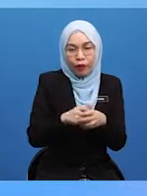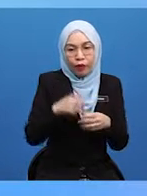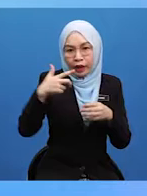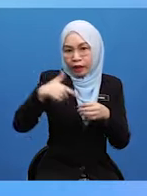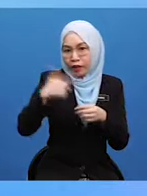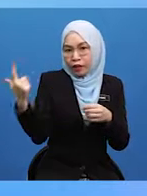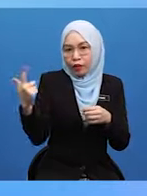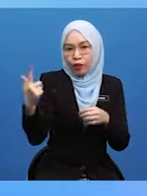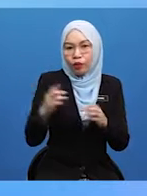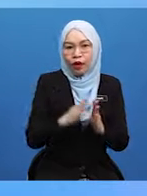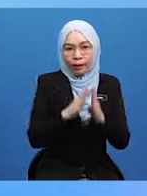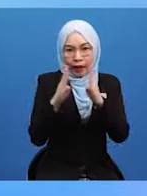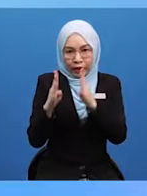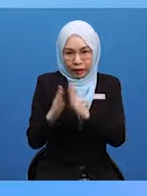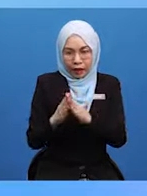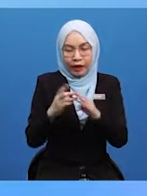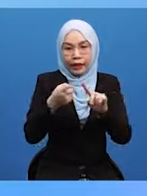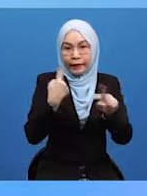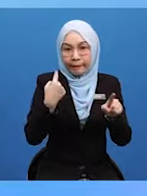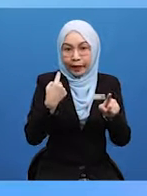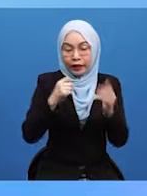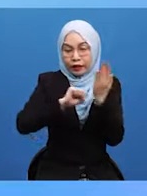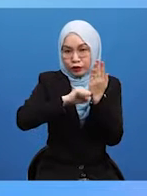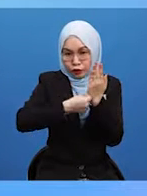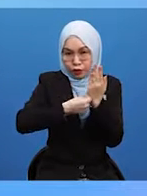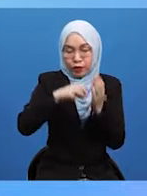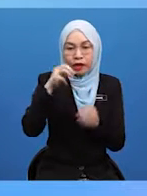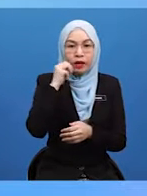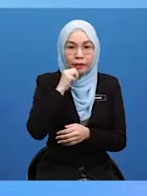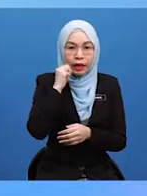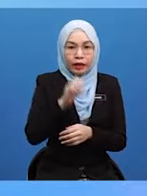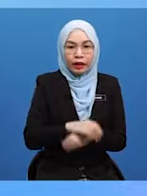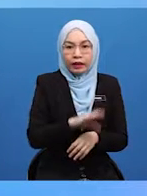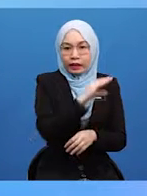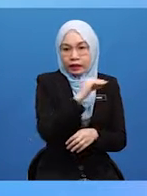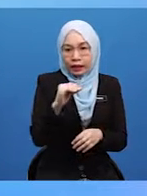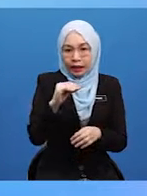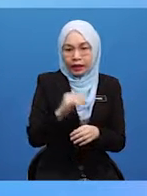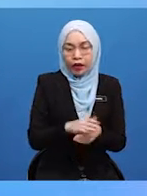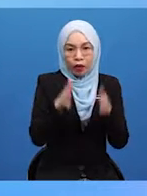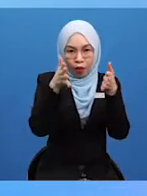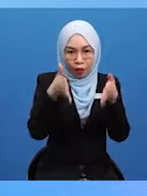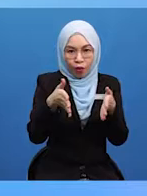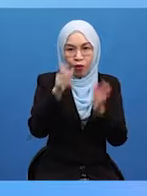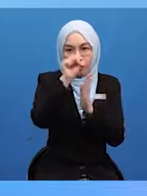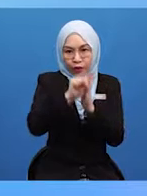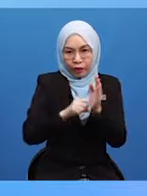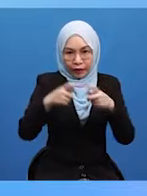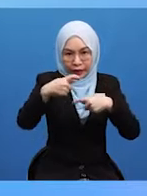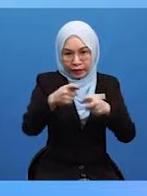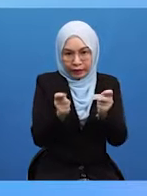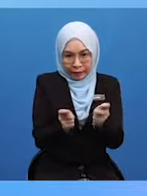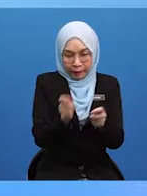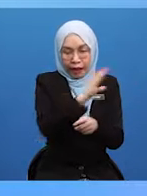melibatkan penerokaan sumber mineral oleh penduduk setempat. Dan